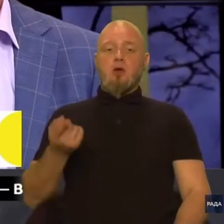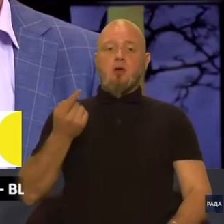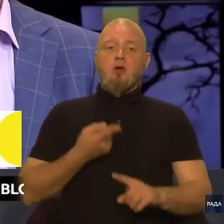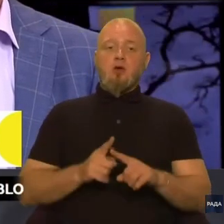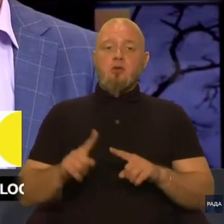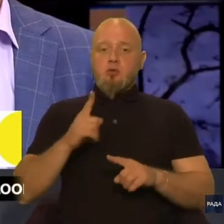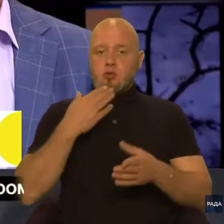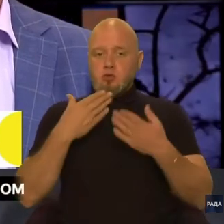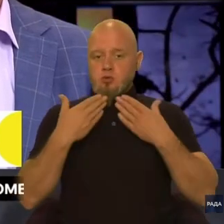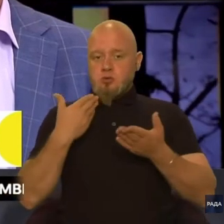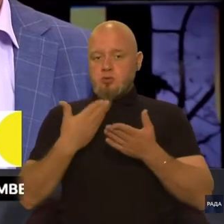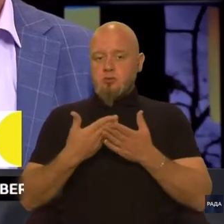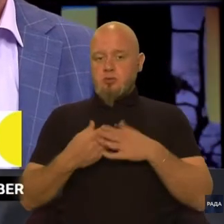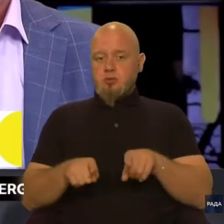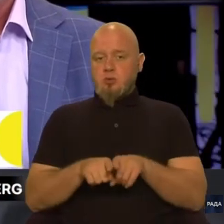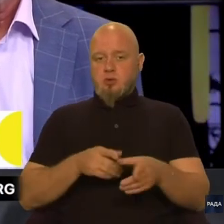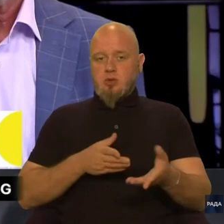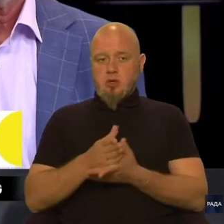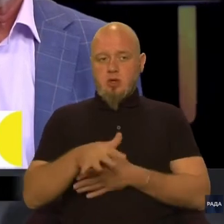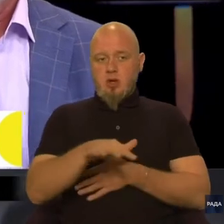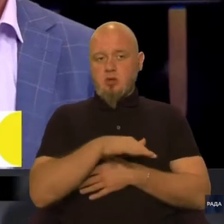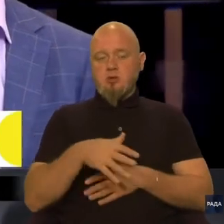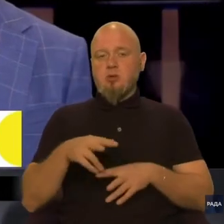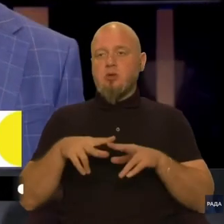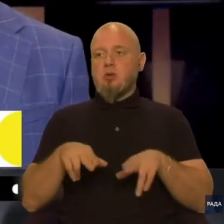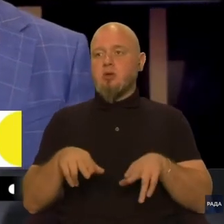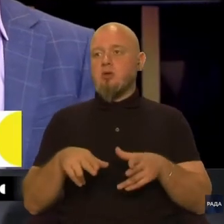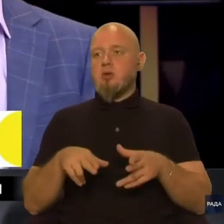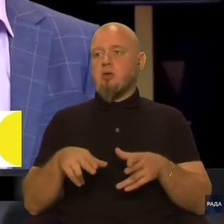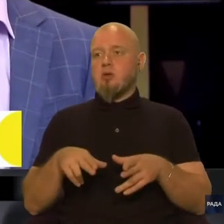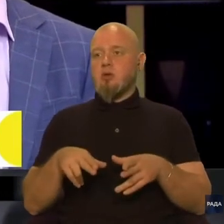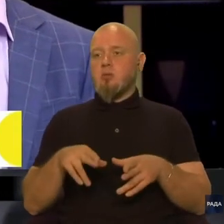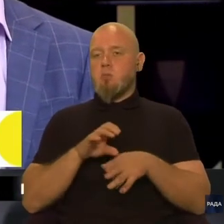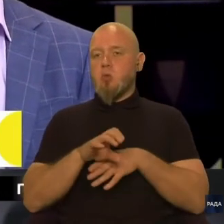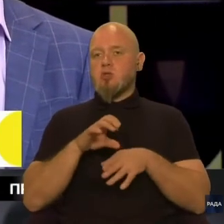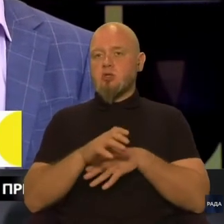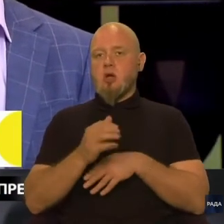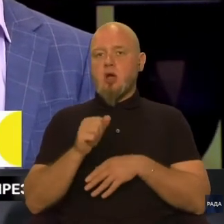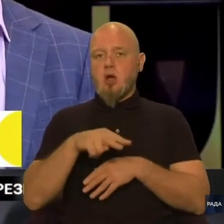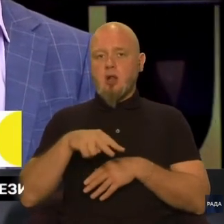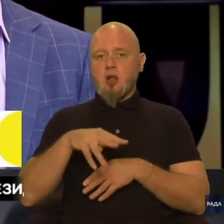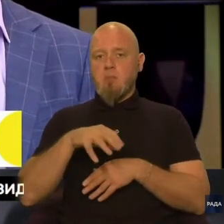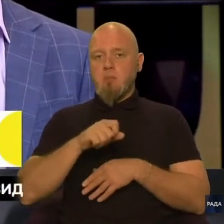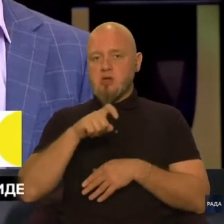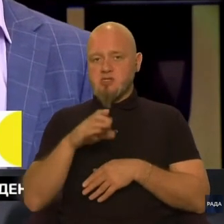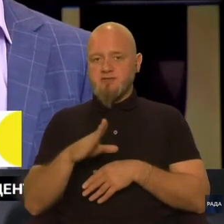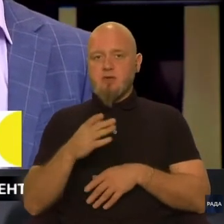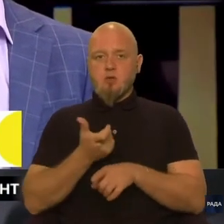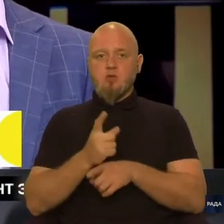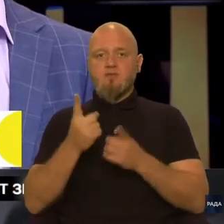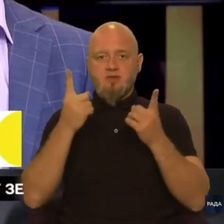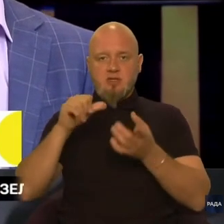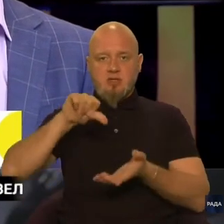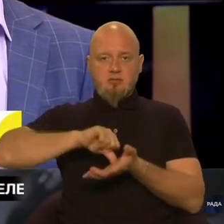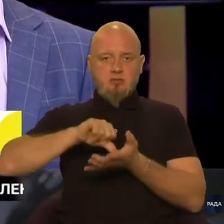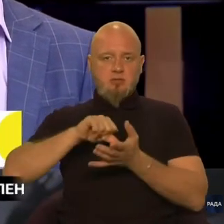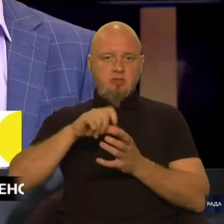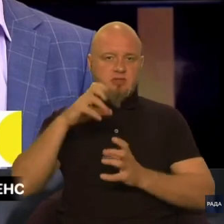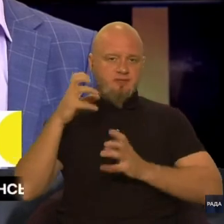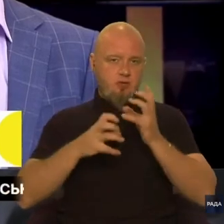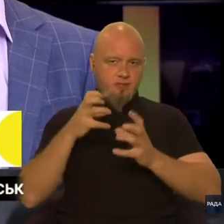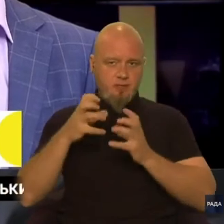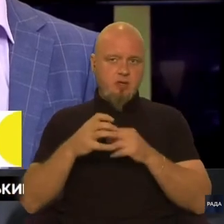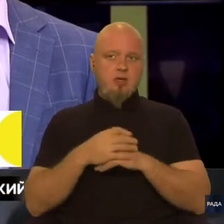стосується наприклад такої галузі як постачання алмазів дуже великі гравці світові